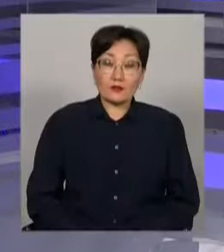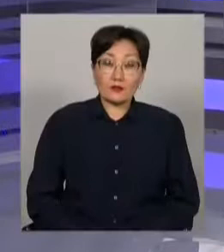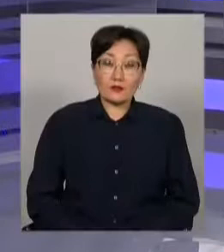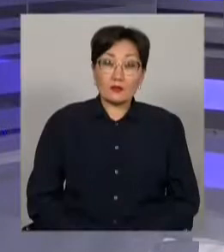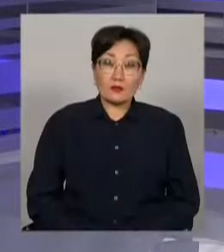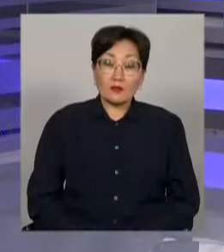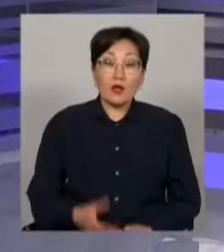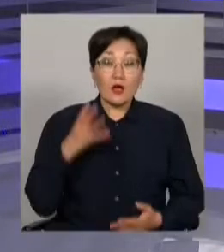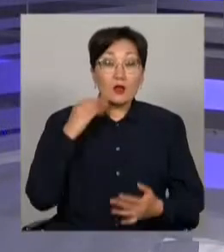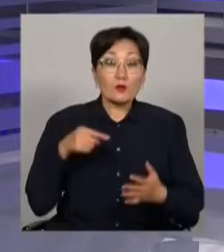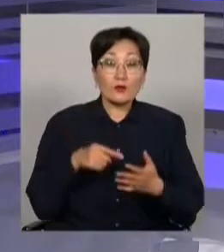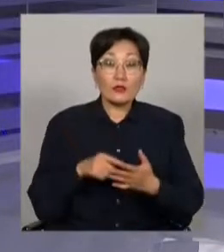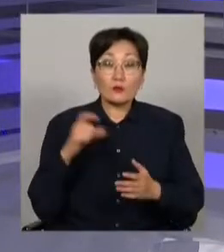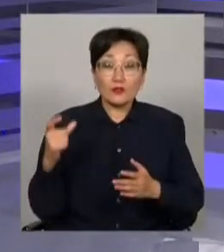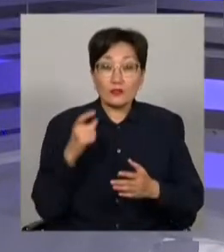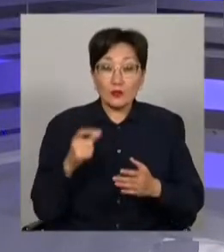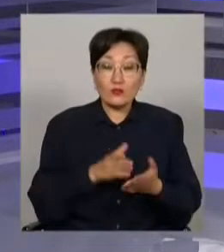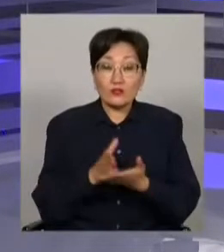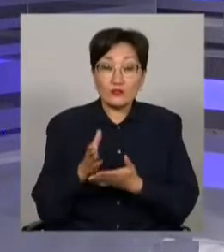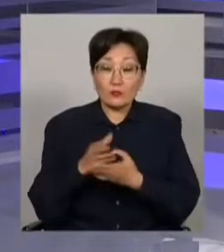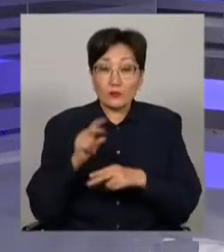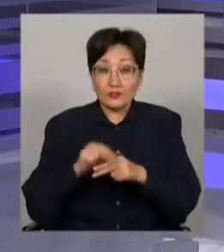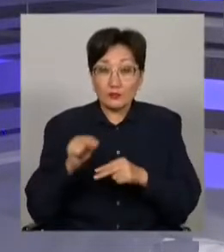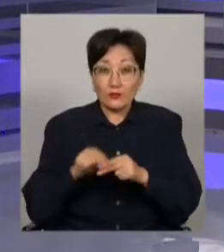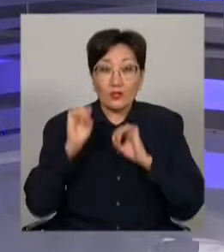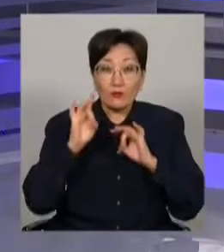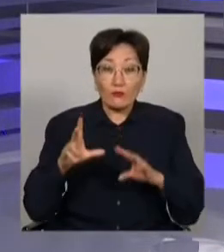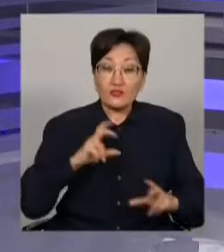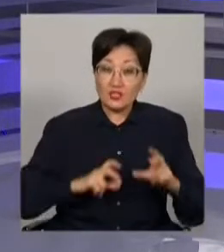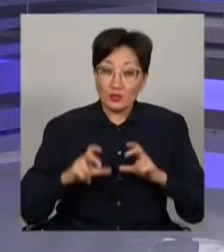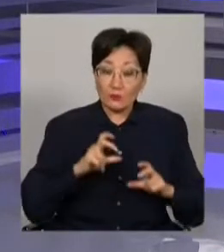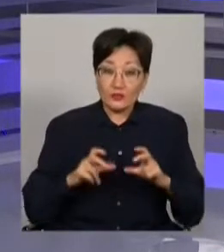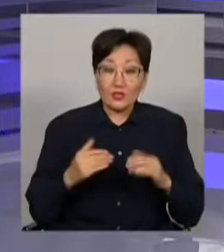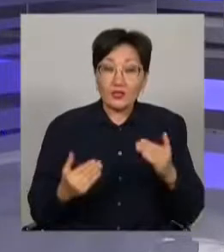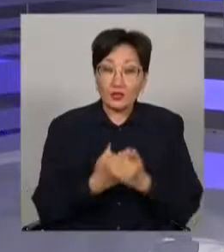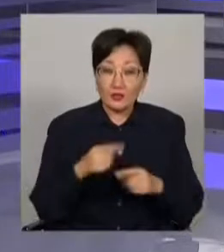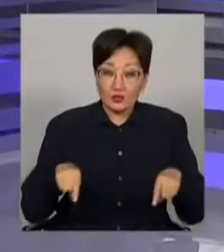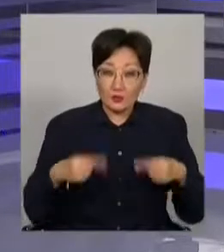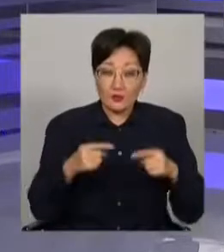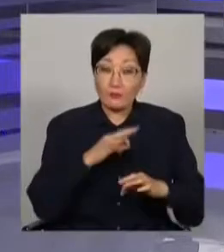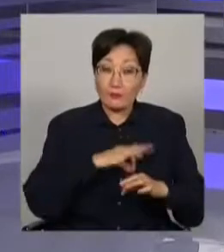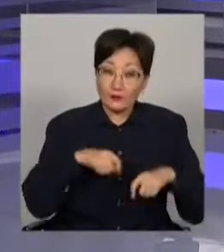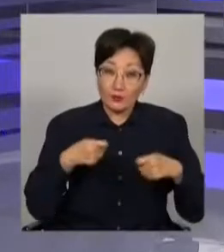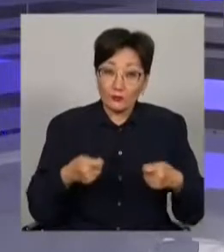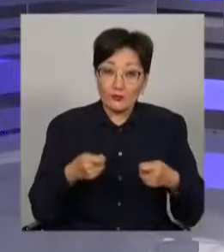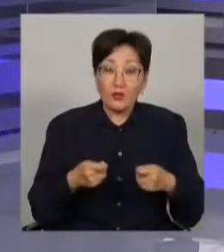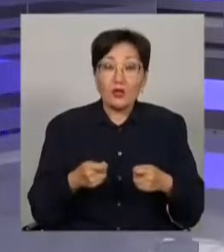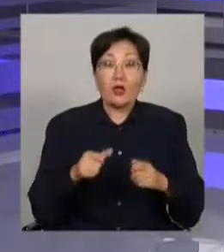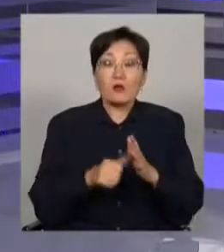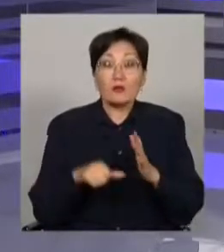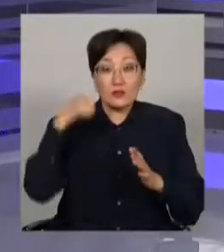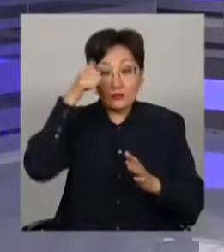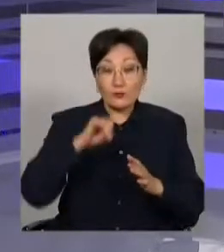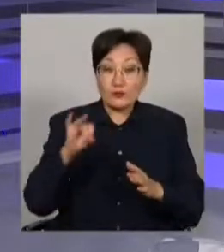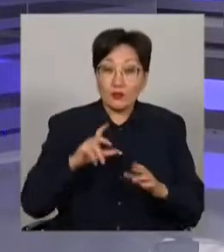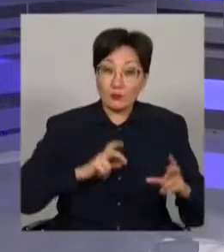Жалғастырамыз. Алматыда экономикалық бағытта білім беретін әйгілі Нархоз университеті қайта жаңғырып пайдалануға берілді. 60 жылдық тарихы